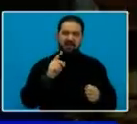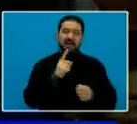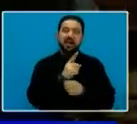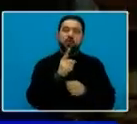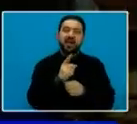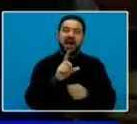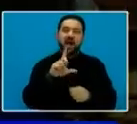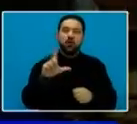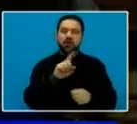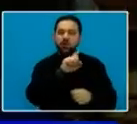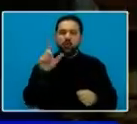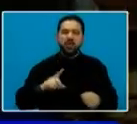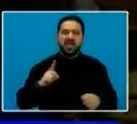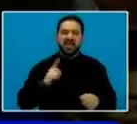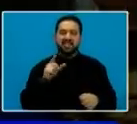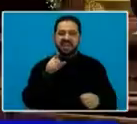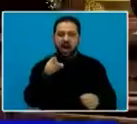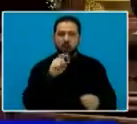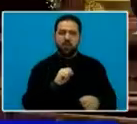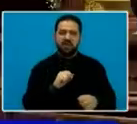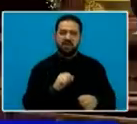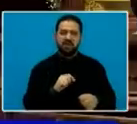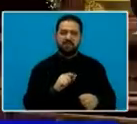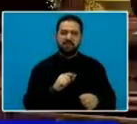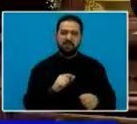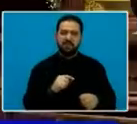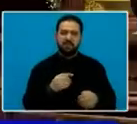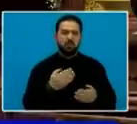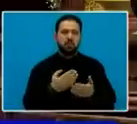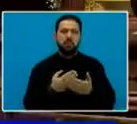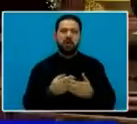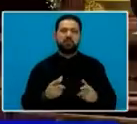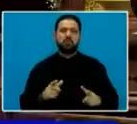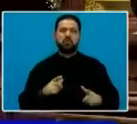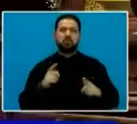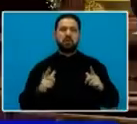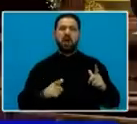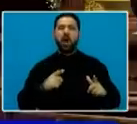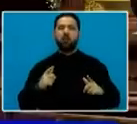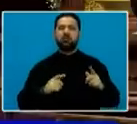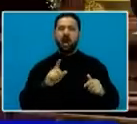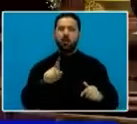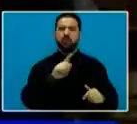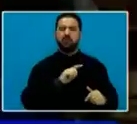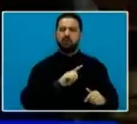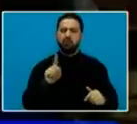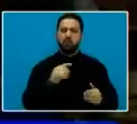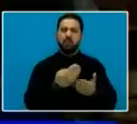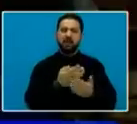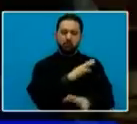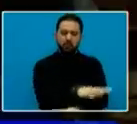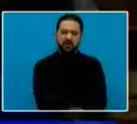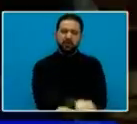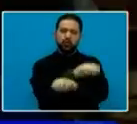că lucrarea lui nu e a lui. Nu pentru fala, pentru mândria lui, pentru posteritate, nu este, ci este pentru